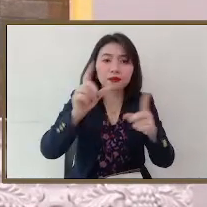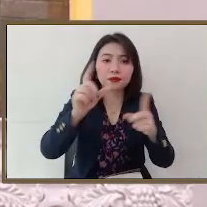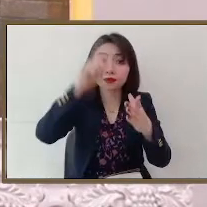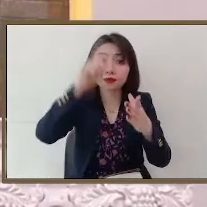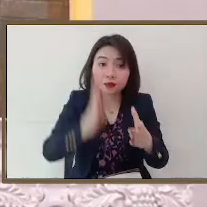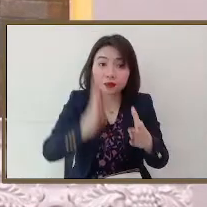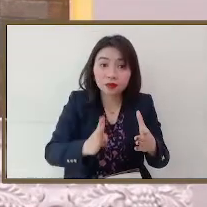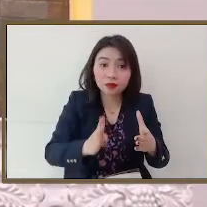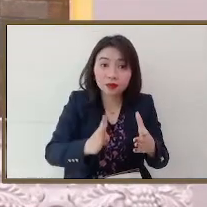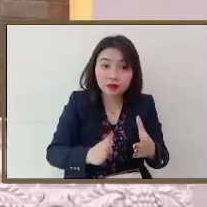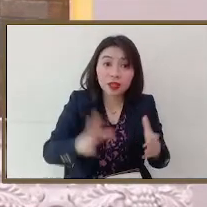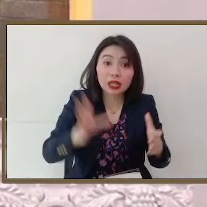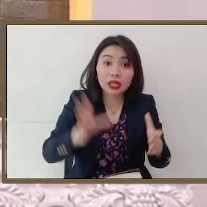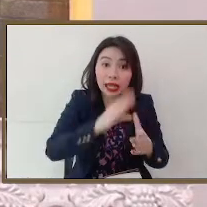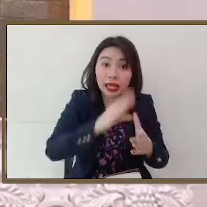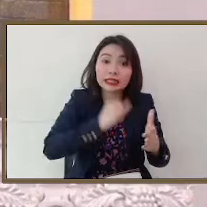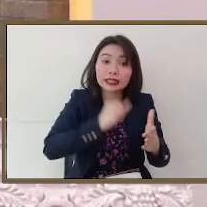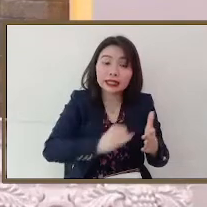to guide us.